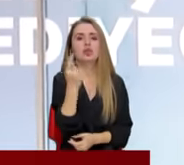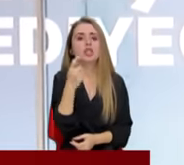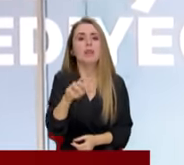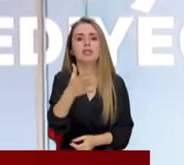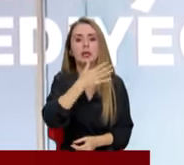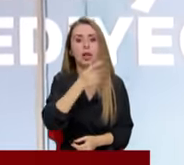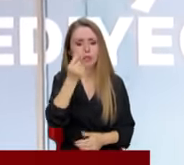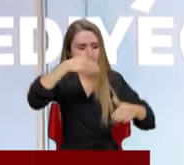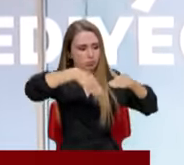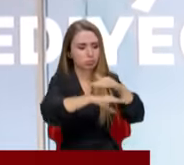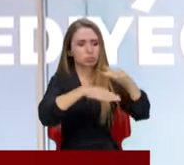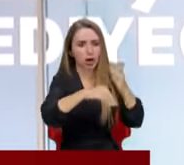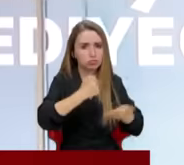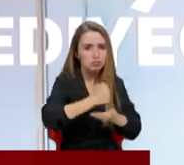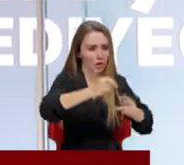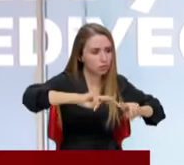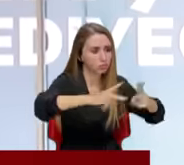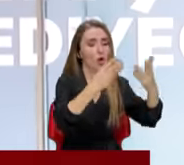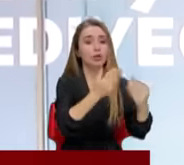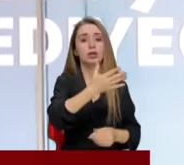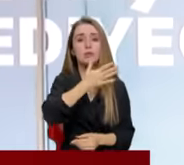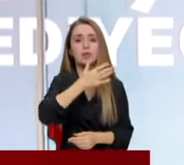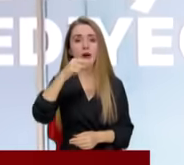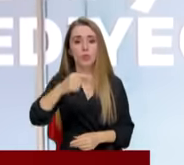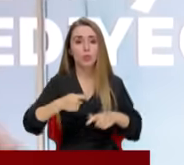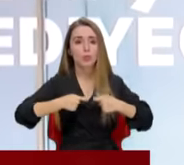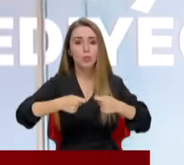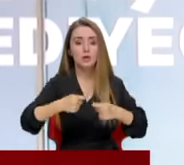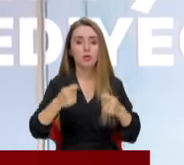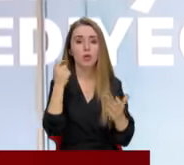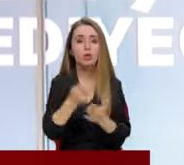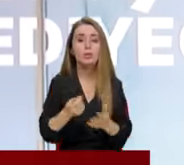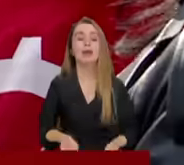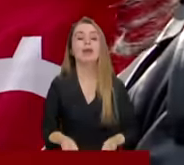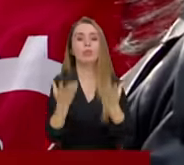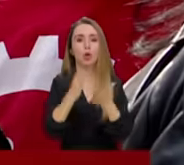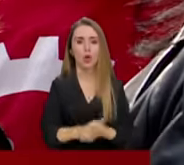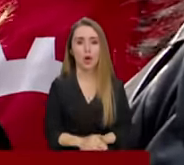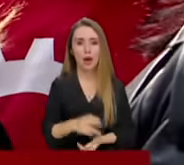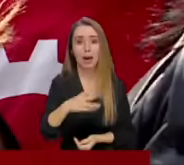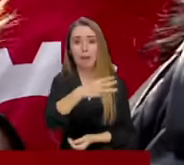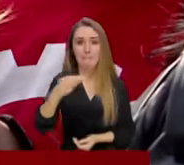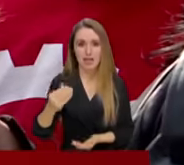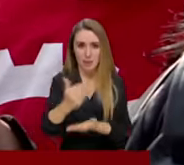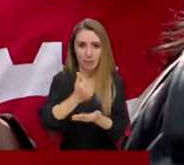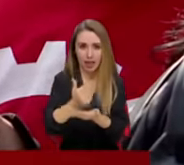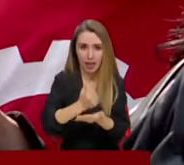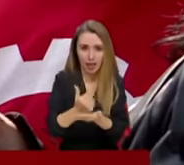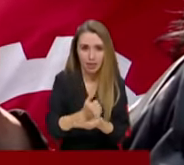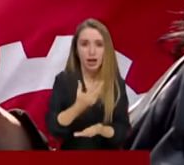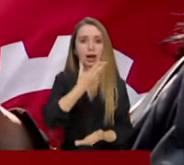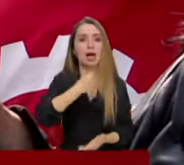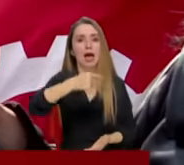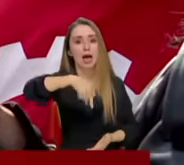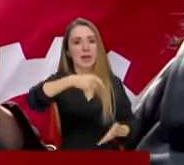tüm yatırım bütçesini buraya aktarsak bile bu gideri karşılamaya yetmiyor. Prim gelirlerinin